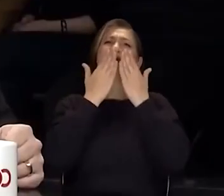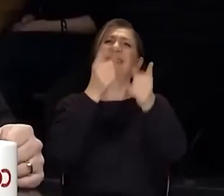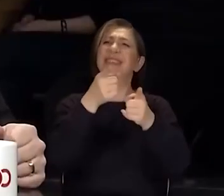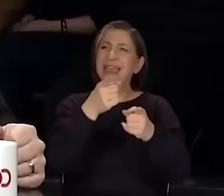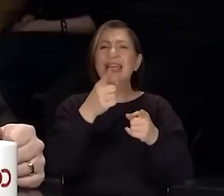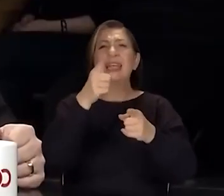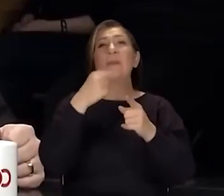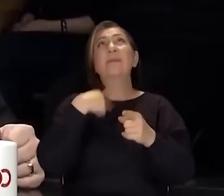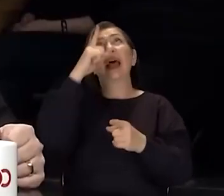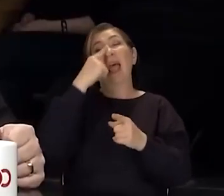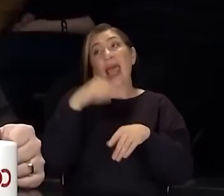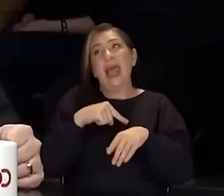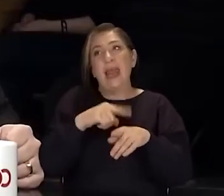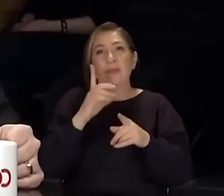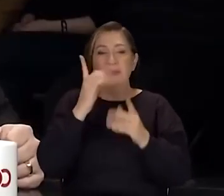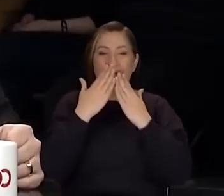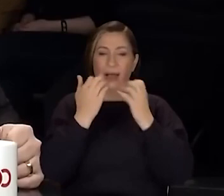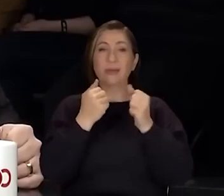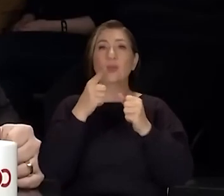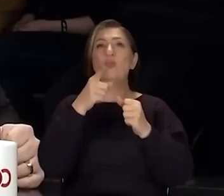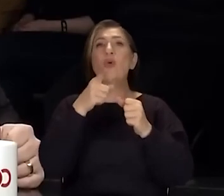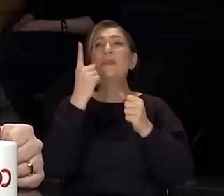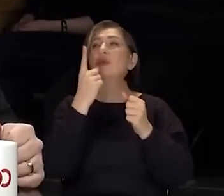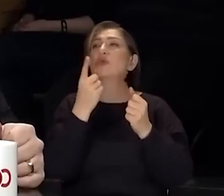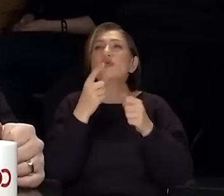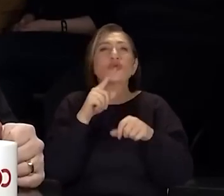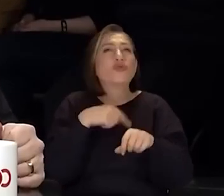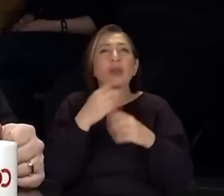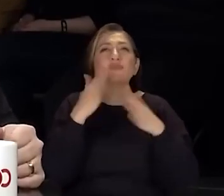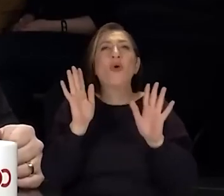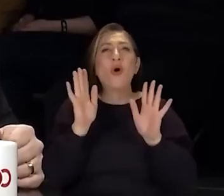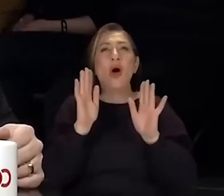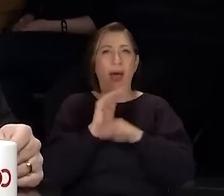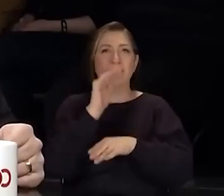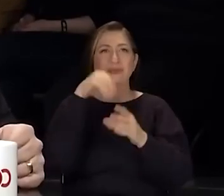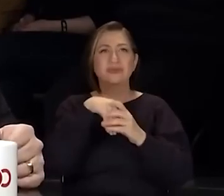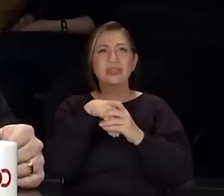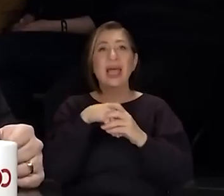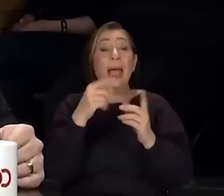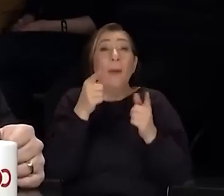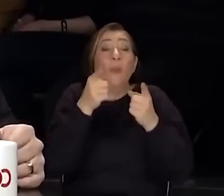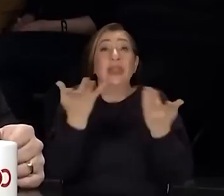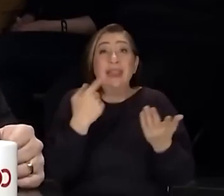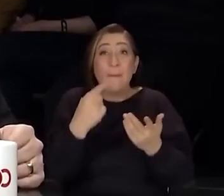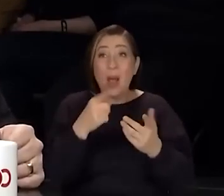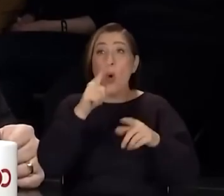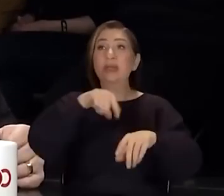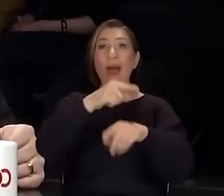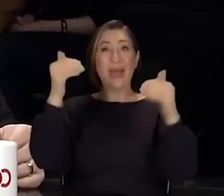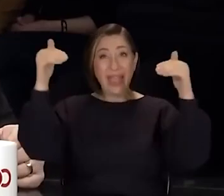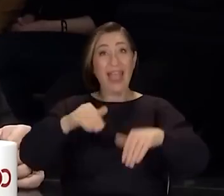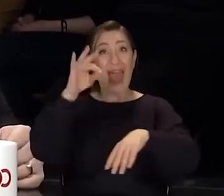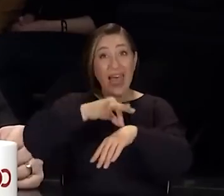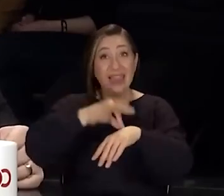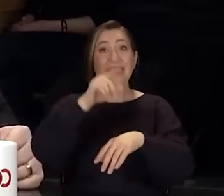deyip tekamüle inanırım. Tekamülsüz de durum olmaz yani hayatta. Tekamül demek ki o zamanı geldiği anda da